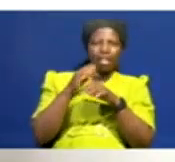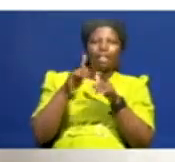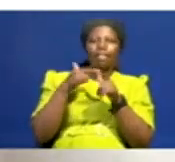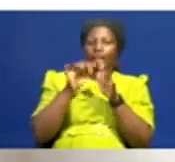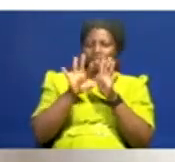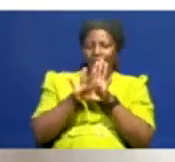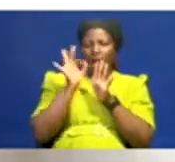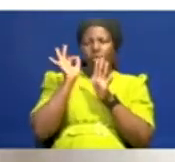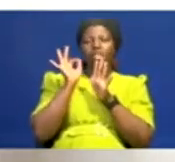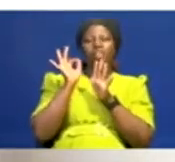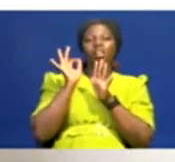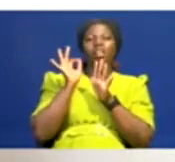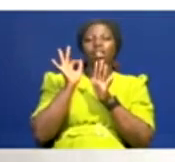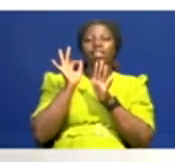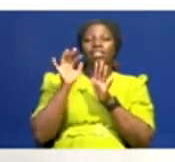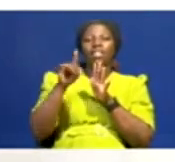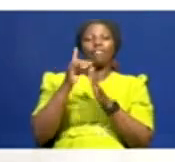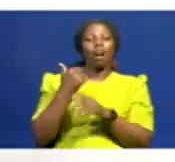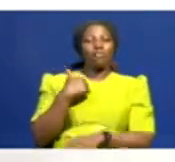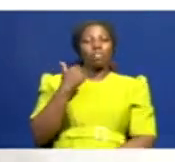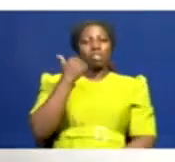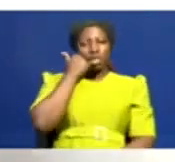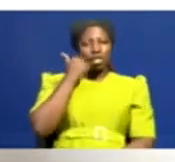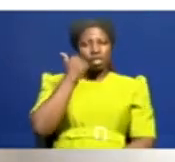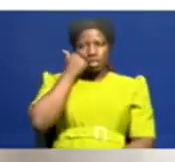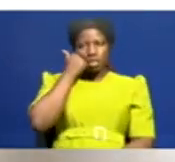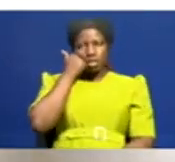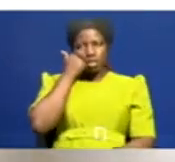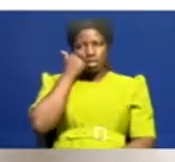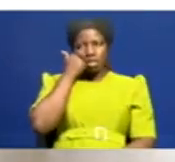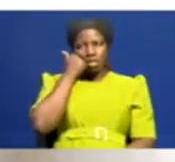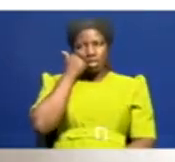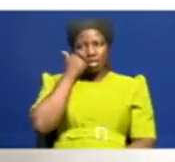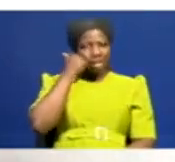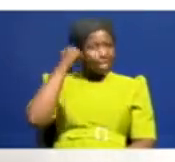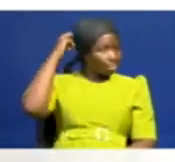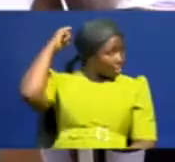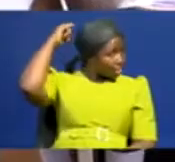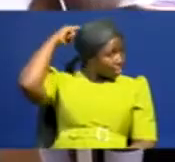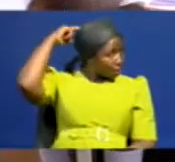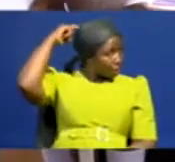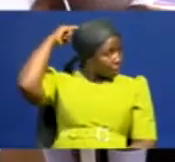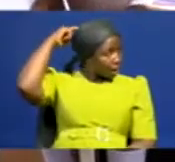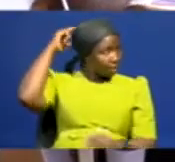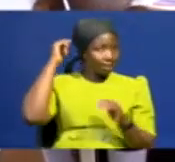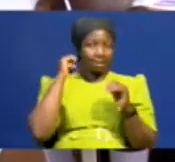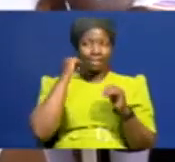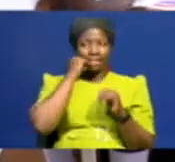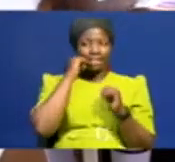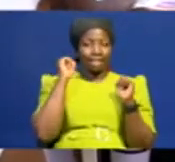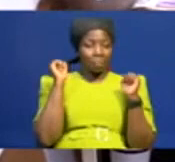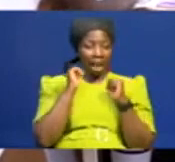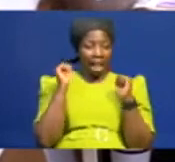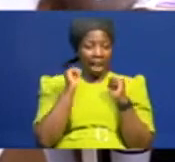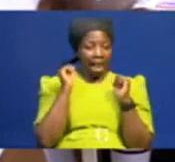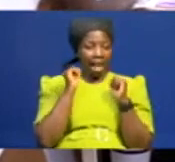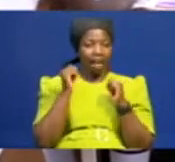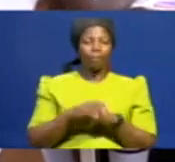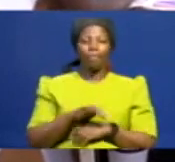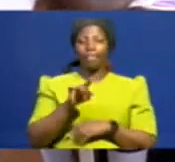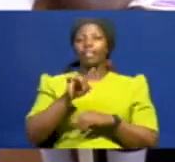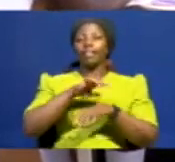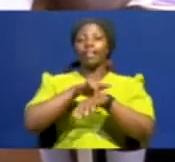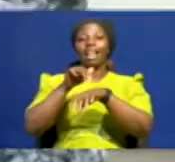that she's having cerebral form of severe malaria. Mtihani huo wa kitaifa